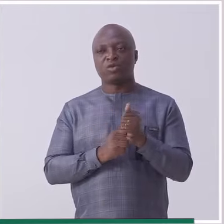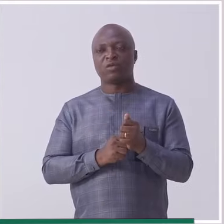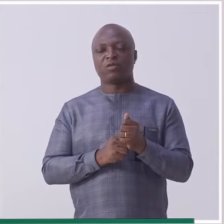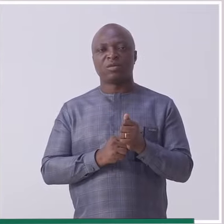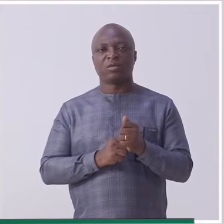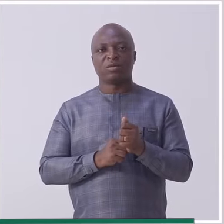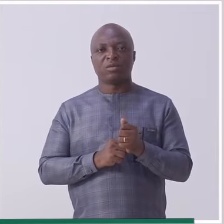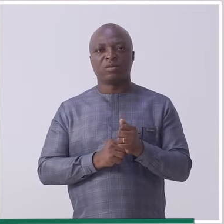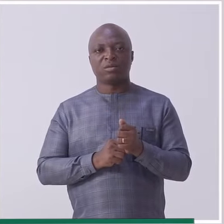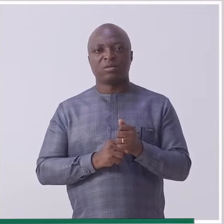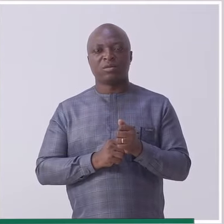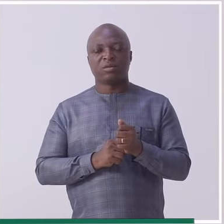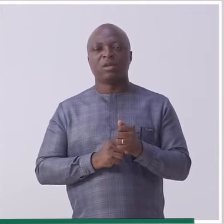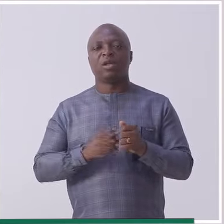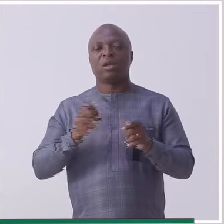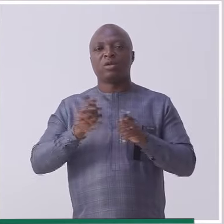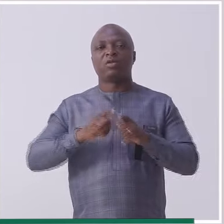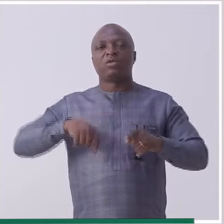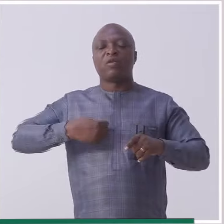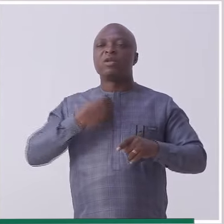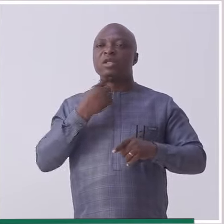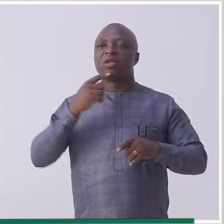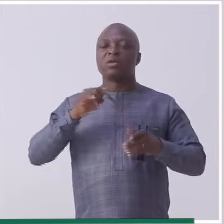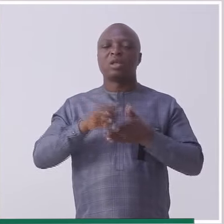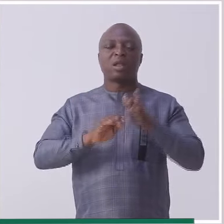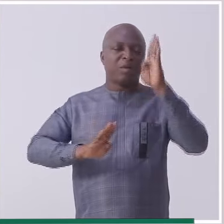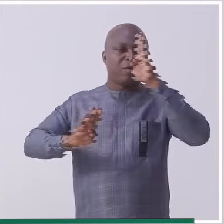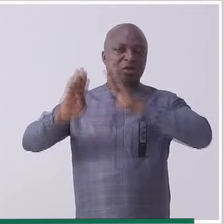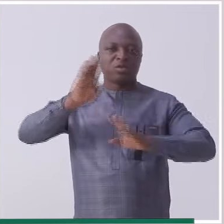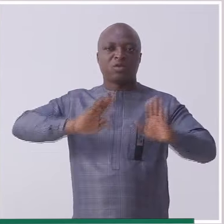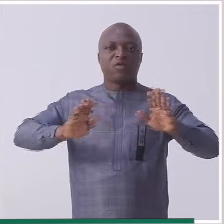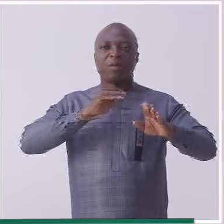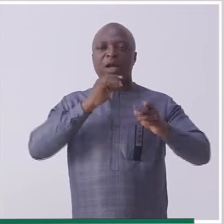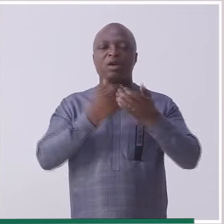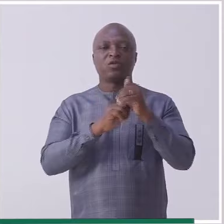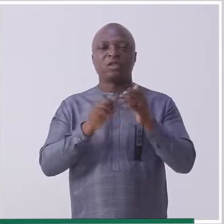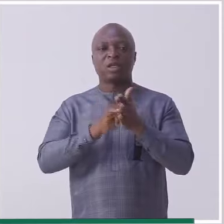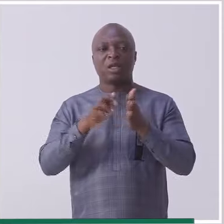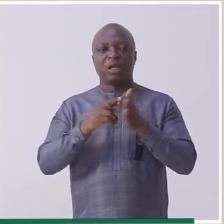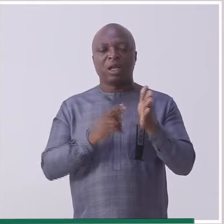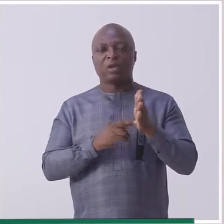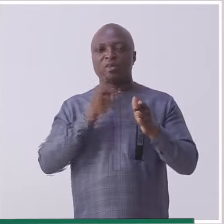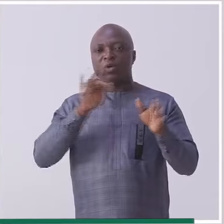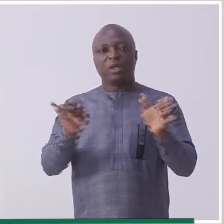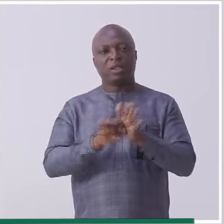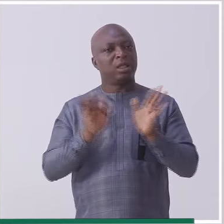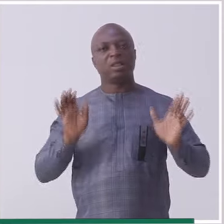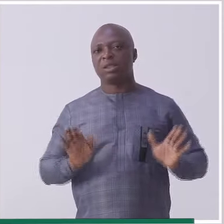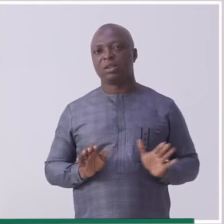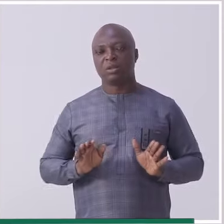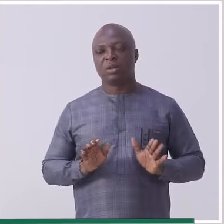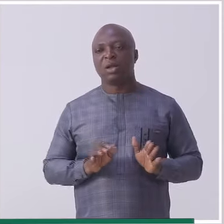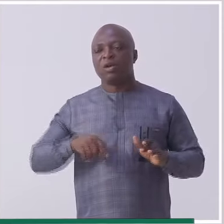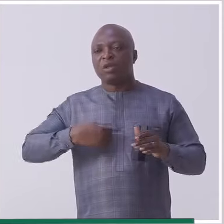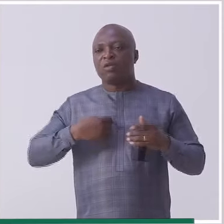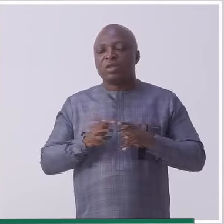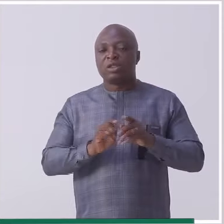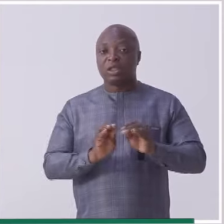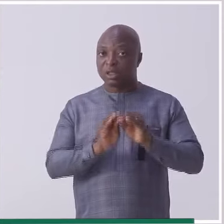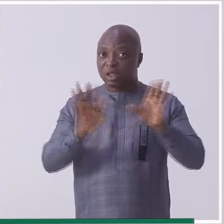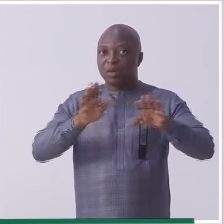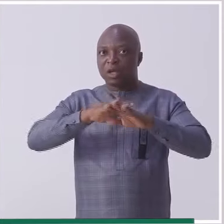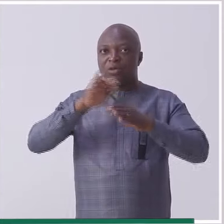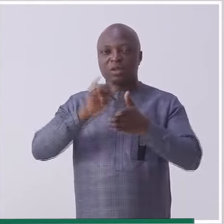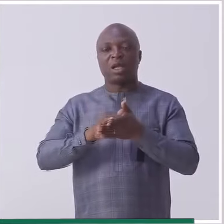manifestations. Et nous avions dit que les manifestations qui ne se faisaient pas conformément à ces règles également seraient interdites. Donc, nous avons été transparents